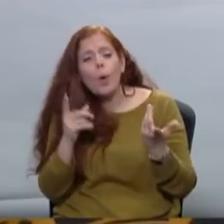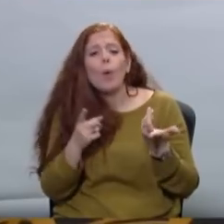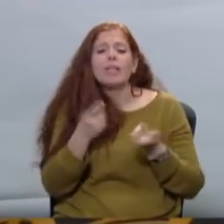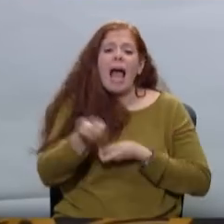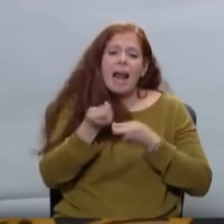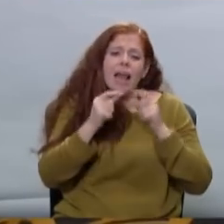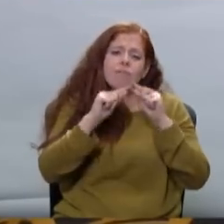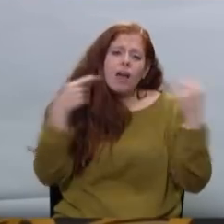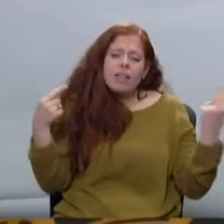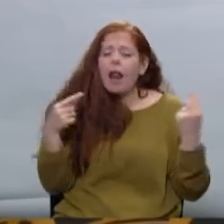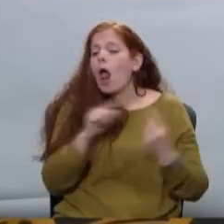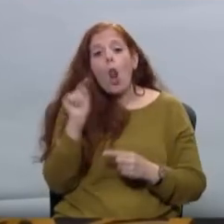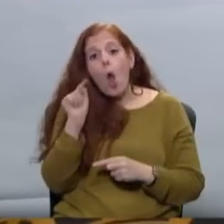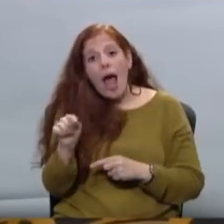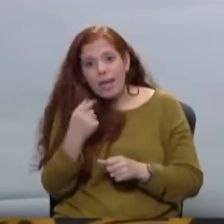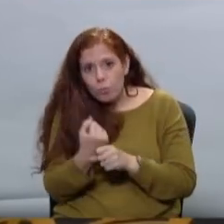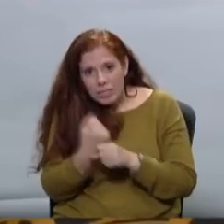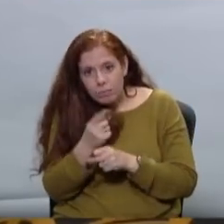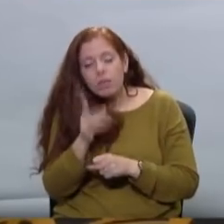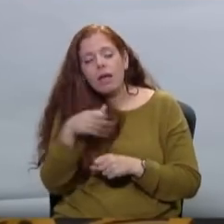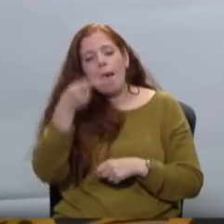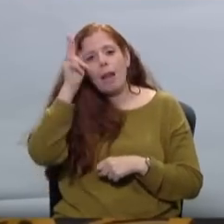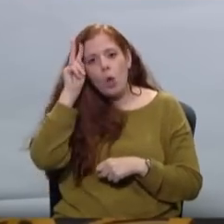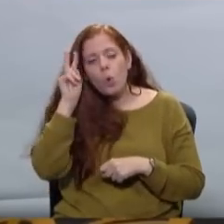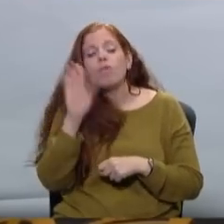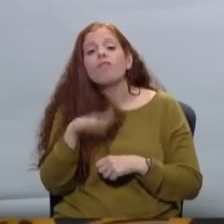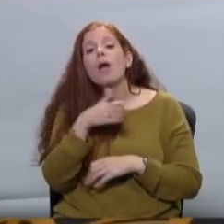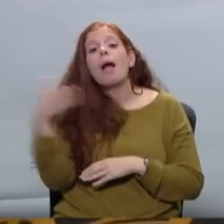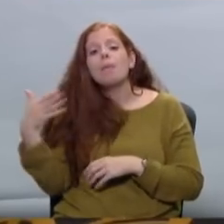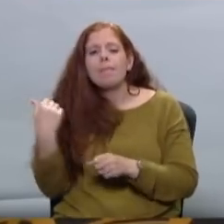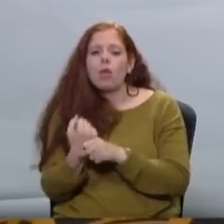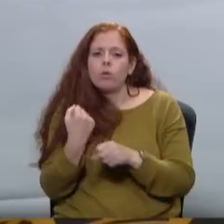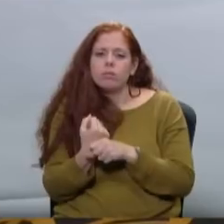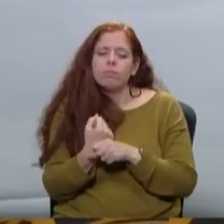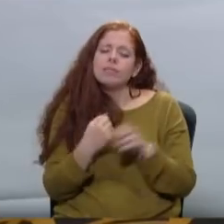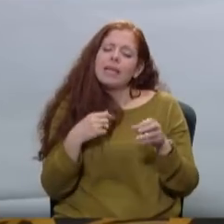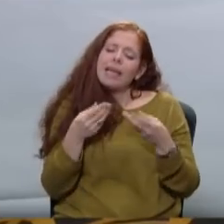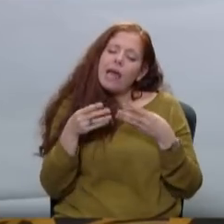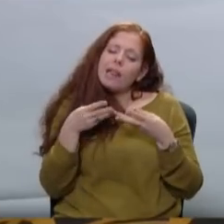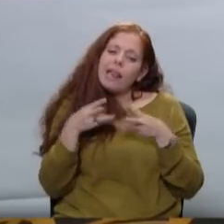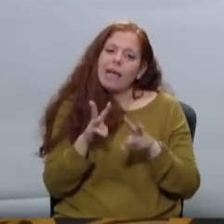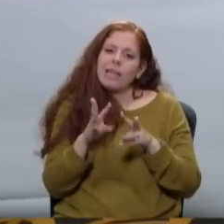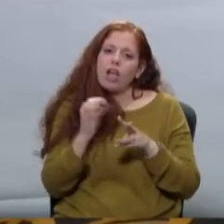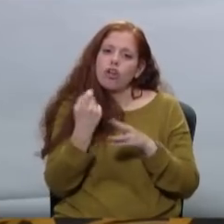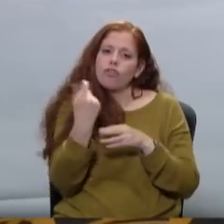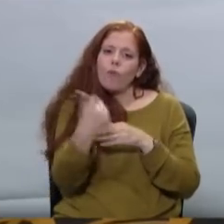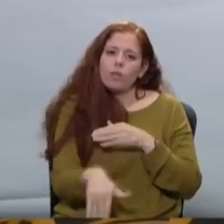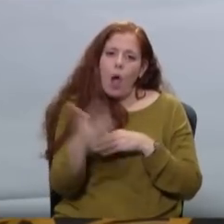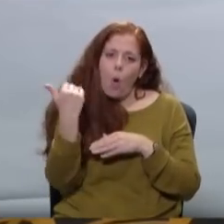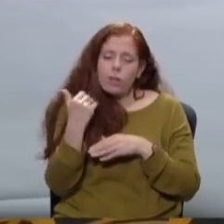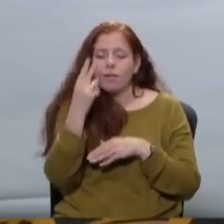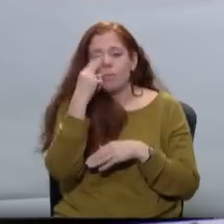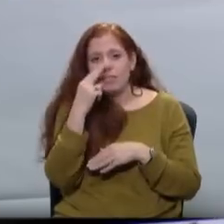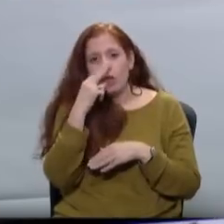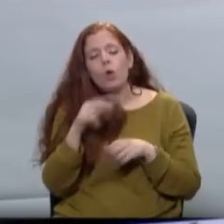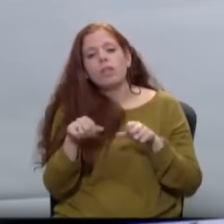וכן הלאה. לא רק הם עושים את זה, גם הליכוד, אפילו ימינה עושים את זה כטקטיקה של השבועות האחרונים, בניסיון